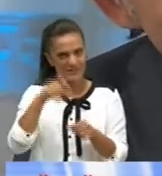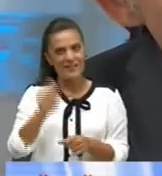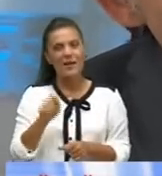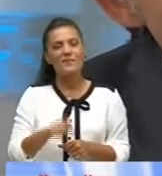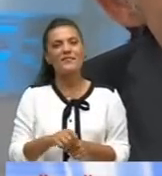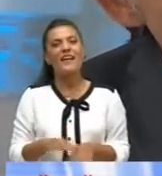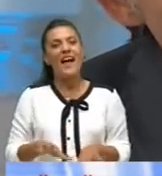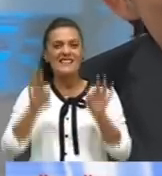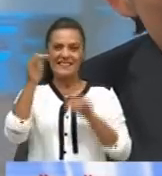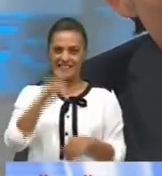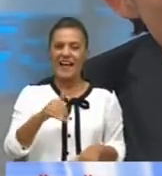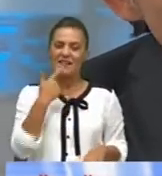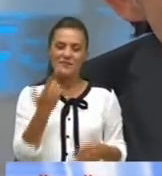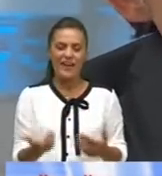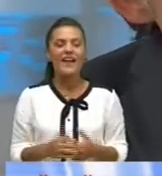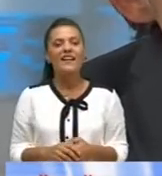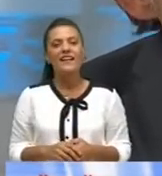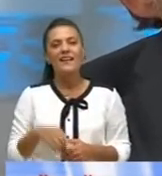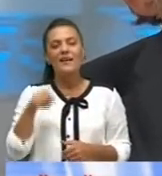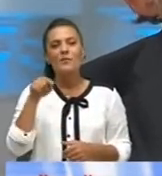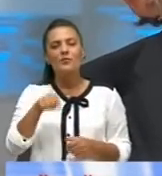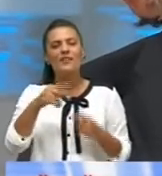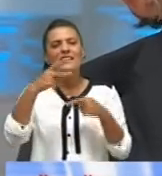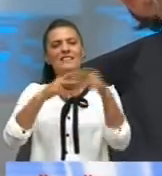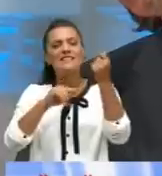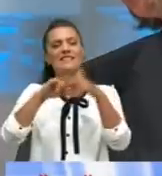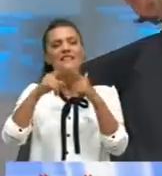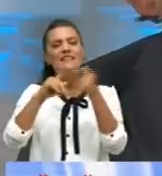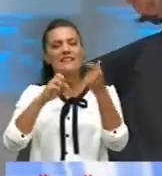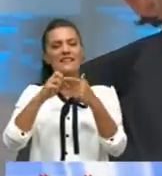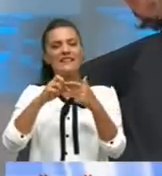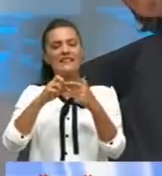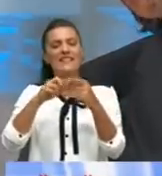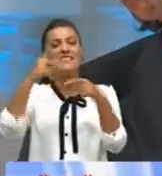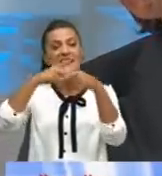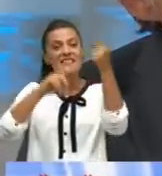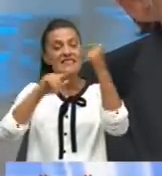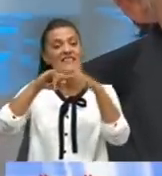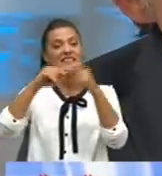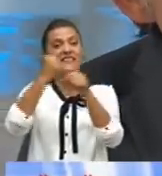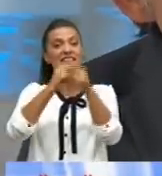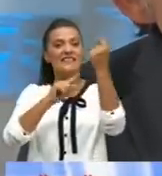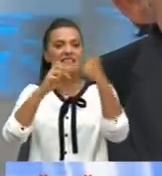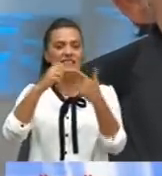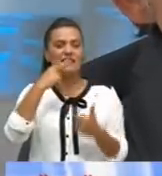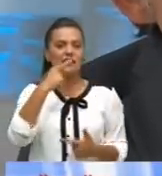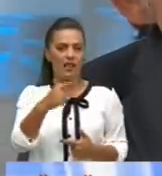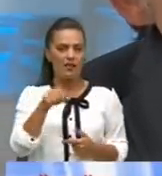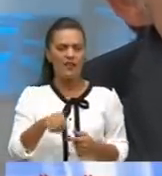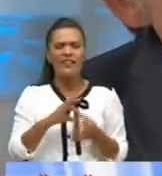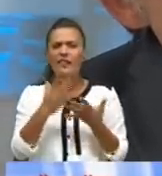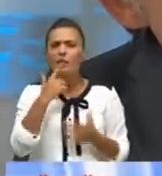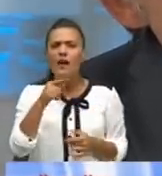teşekkür ederim. Hazırlıklı geldim yani buraya gelirken. Buna zihgir deniyor. Evet. G zihgir. Ile. Gir, G ile. Evet, evet. Zihgir deniyor. Ne